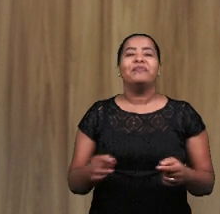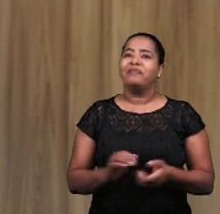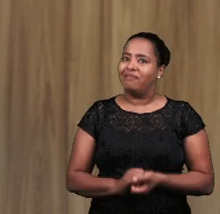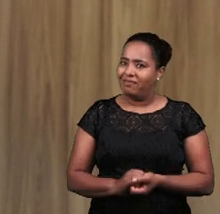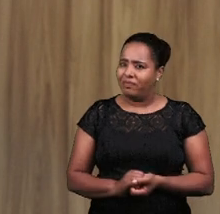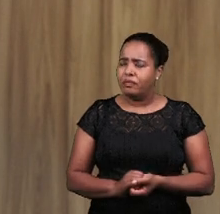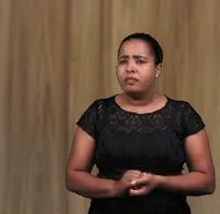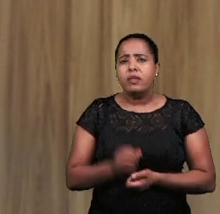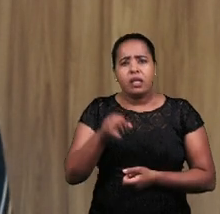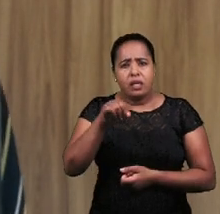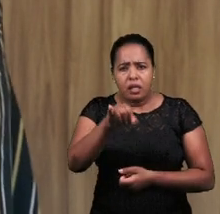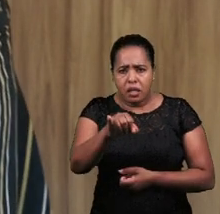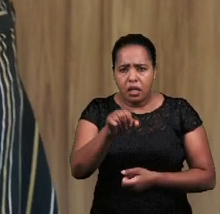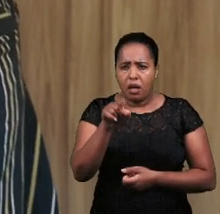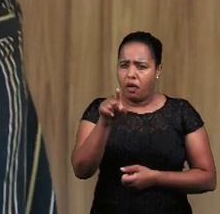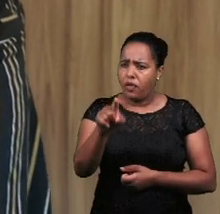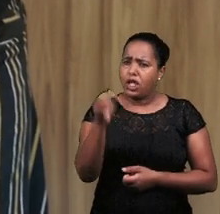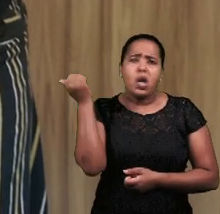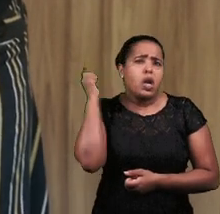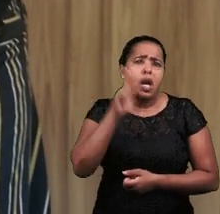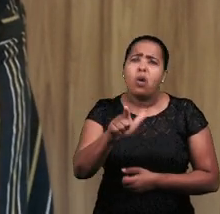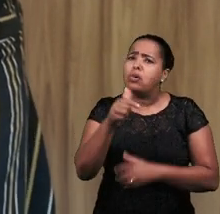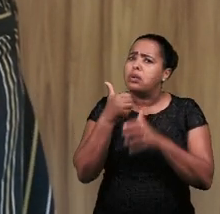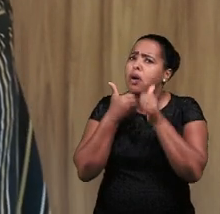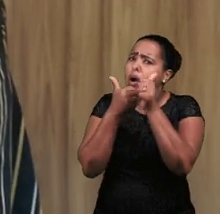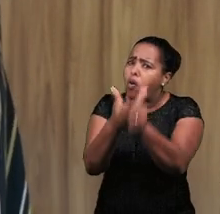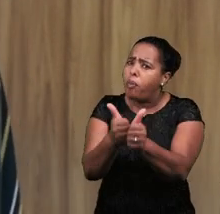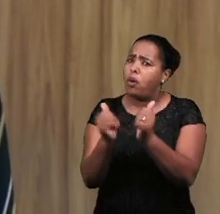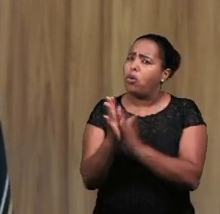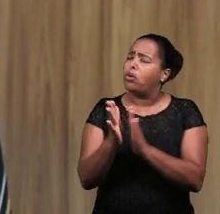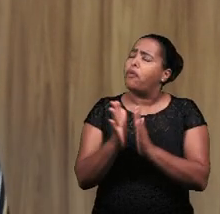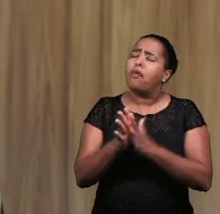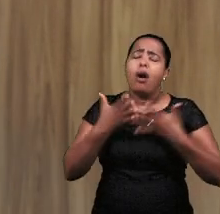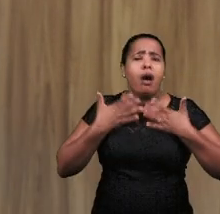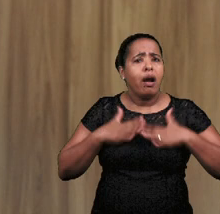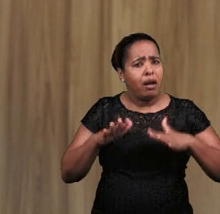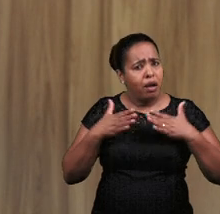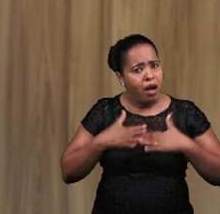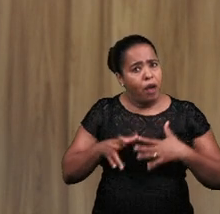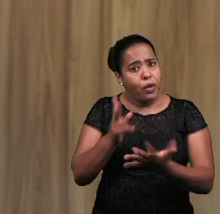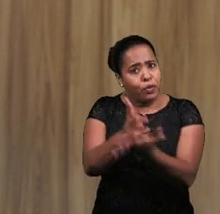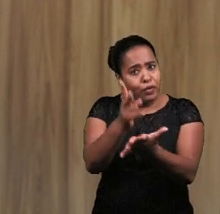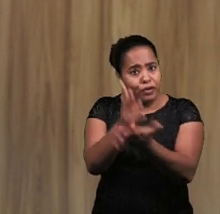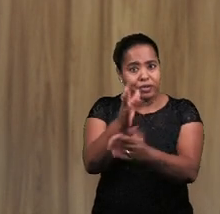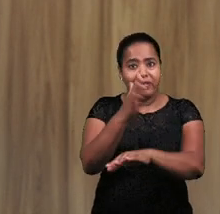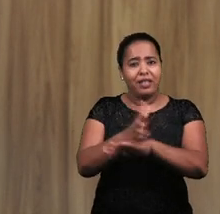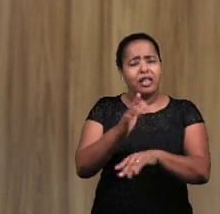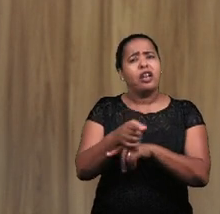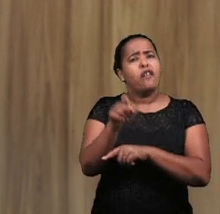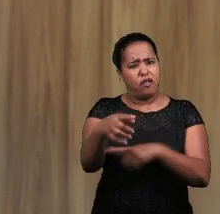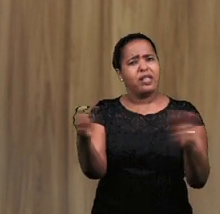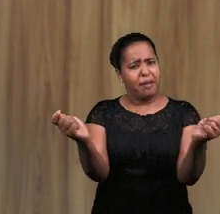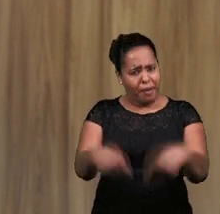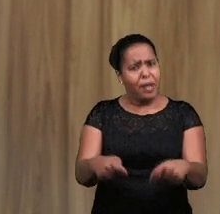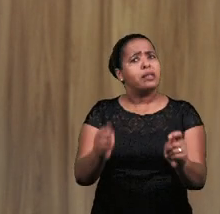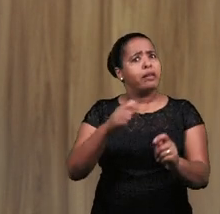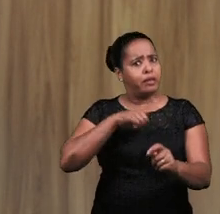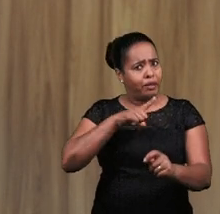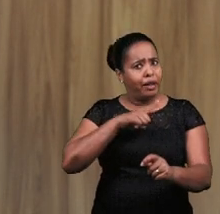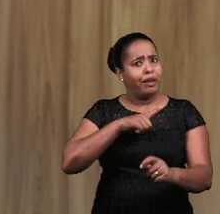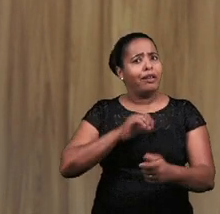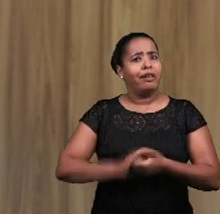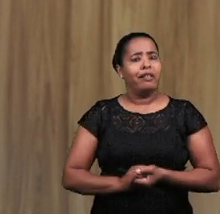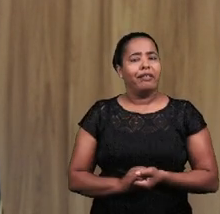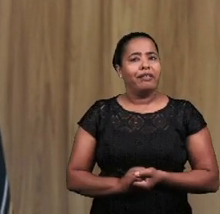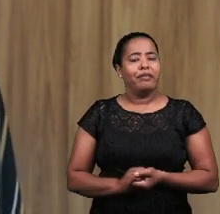Se você ainda não estiver Si tu n'as pas encore réussi à jouer ensemble avec la louange, tout va bien. Continue à